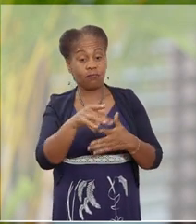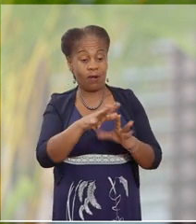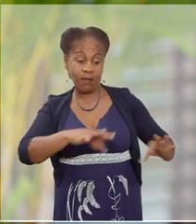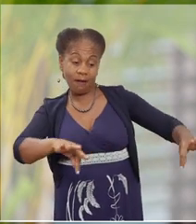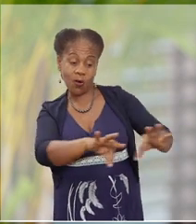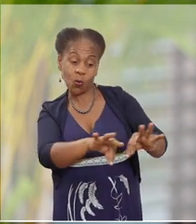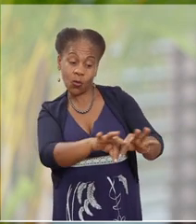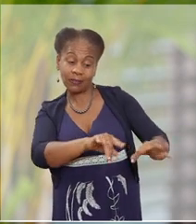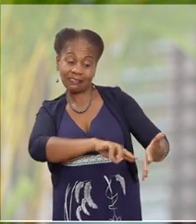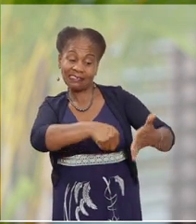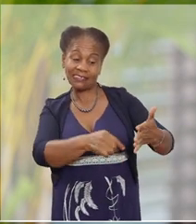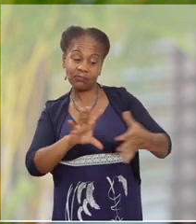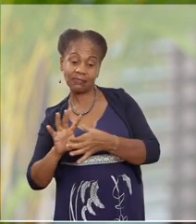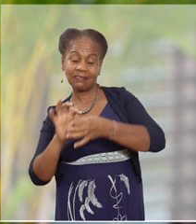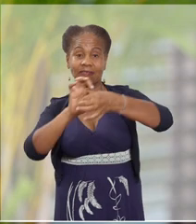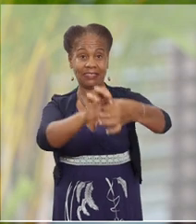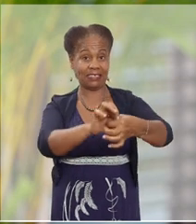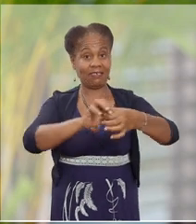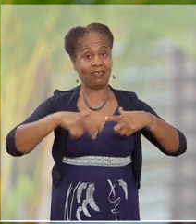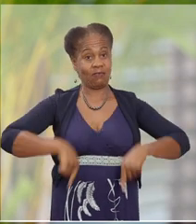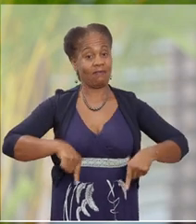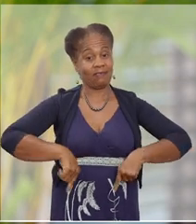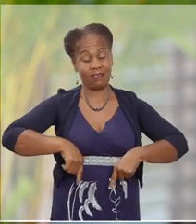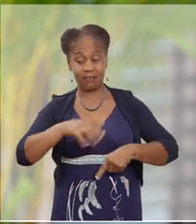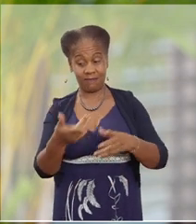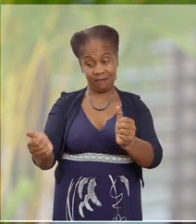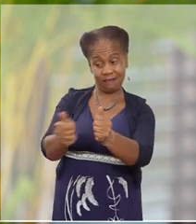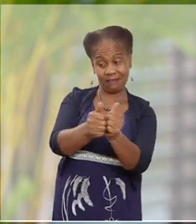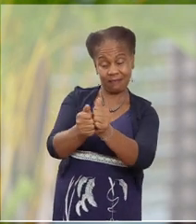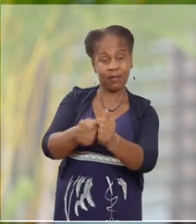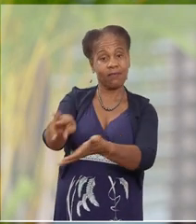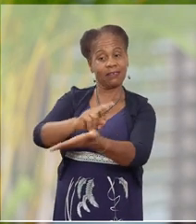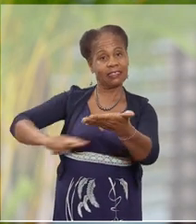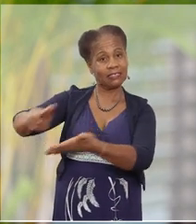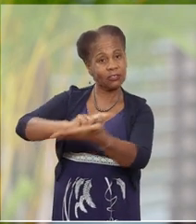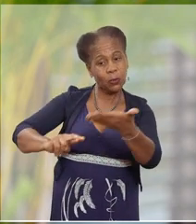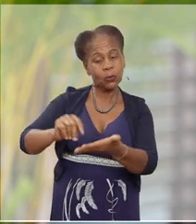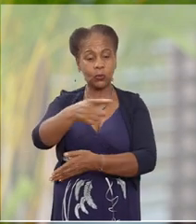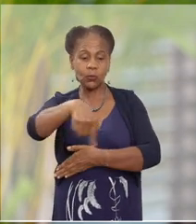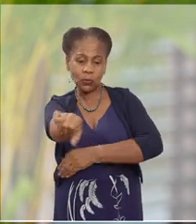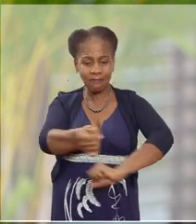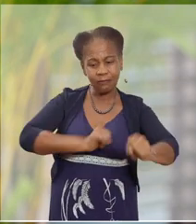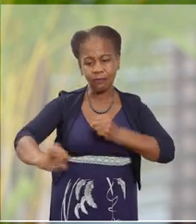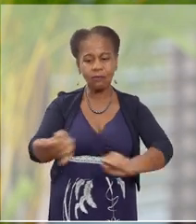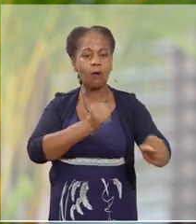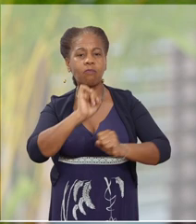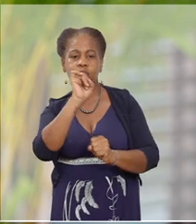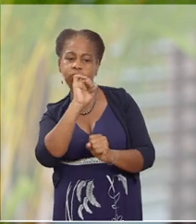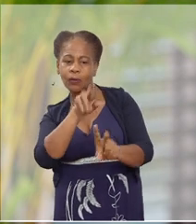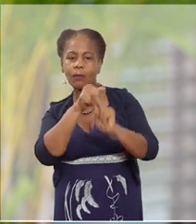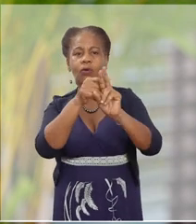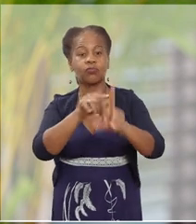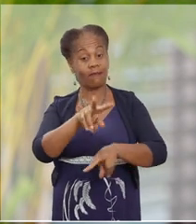contrat de gouvernance concerté avec le Conseil régional nous nous sommes mobilisés pour répondre aux enjeux d'une agriculture